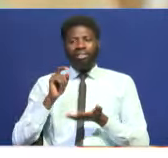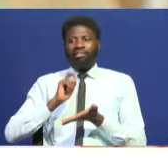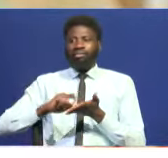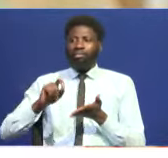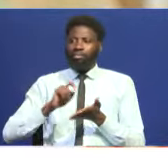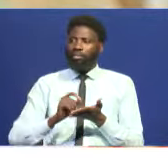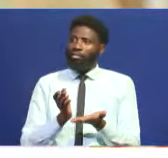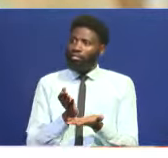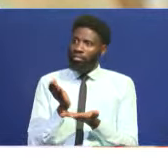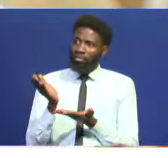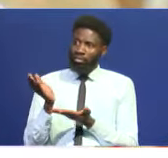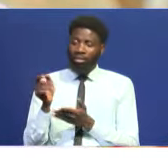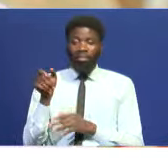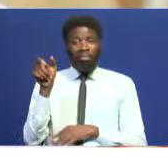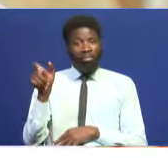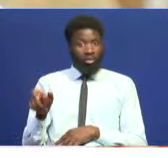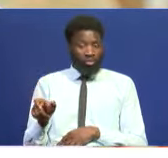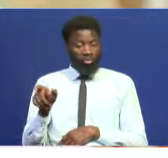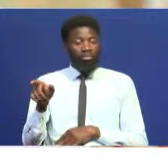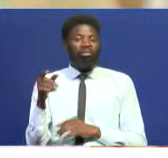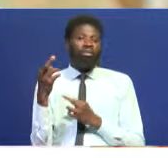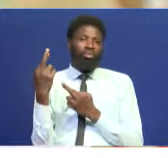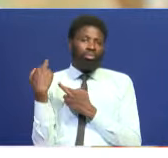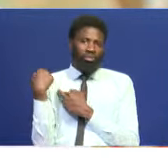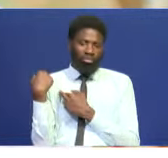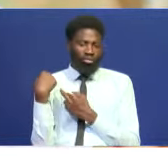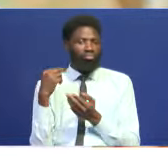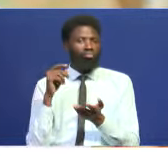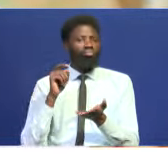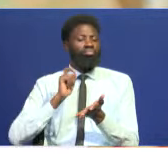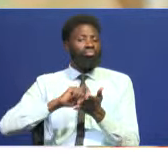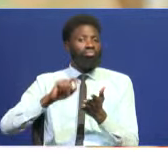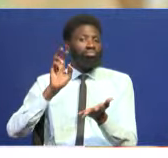ambaye anasimamia koti ya registry